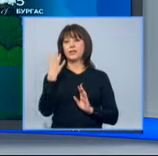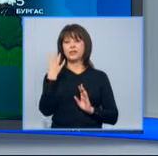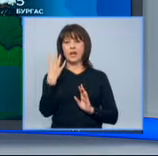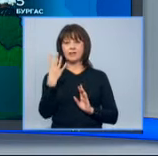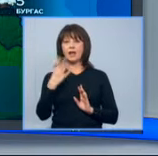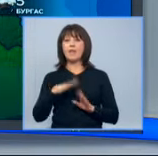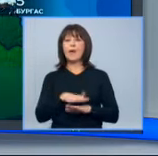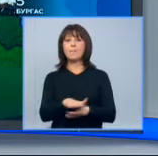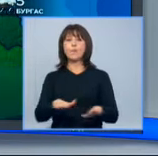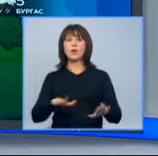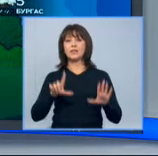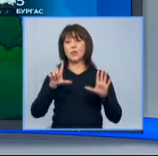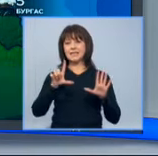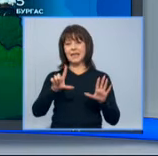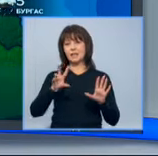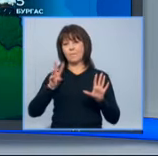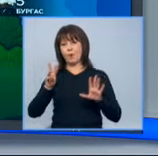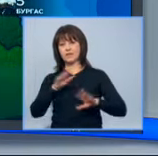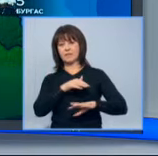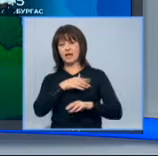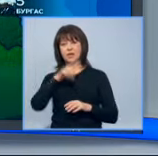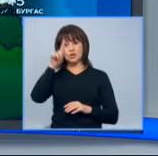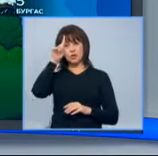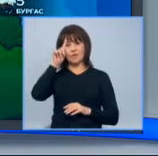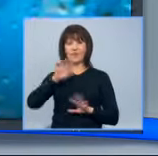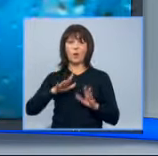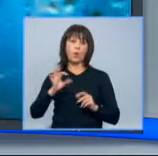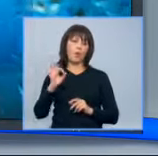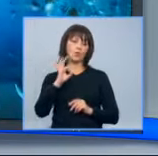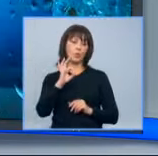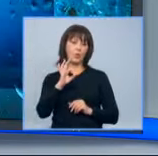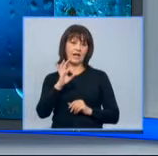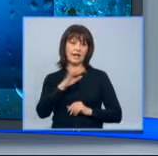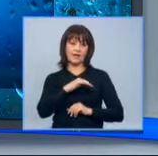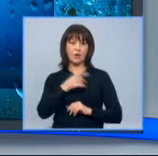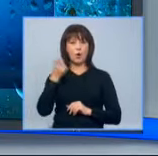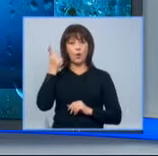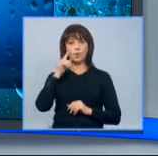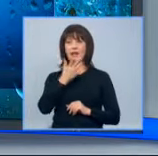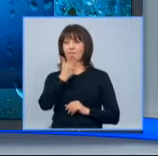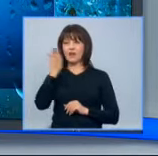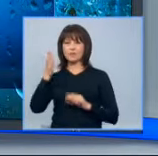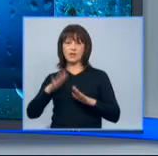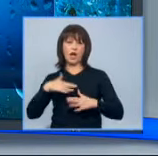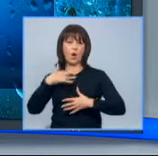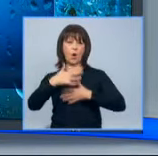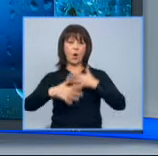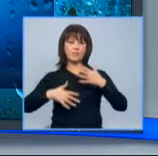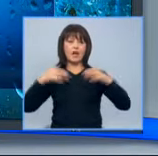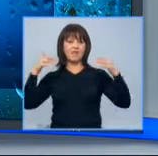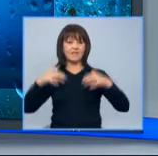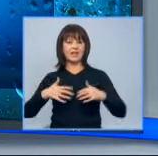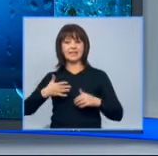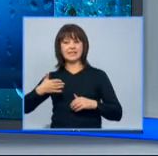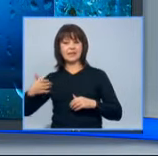по Черноморието до 7-8 градуса, в София около нулата. Утре времето ще се задържи облачно, валежите в Западна